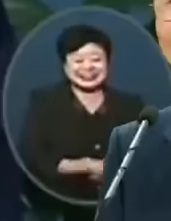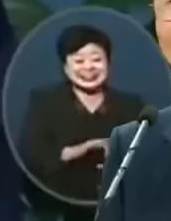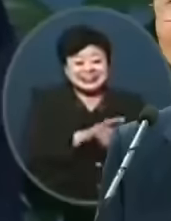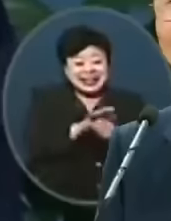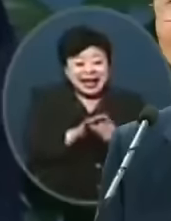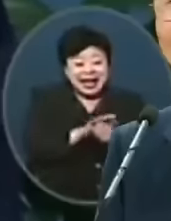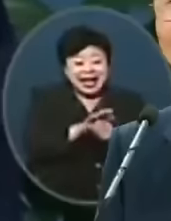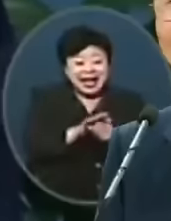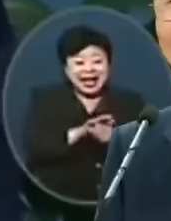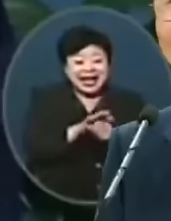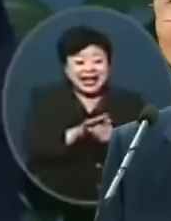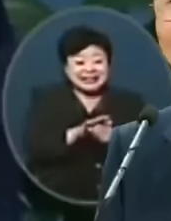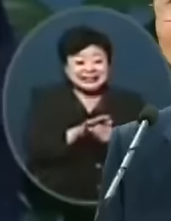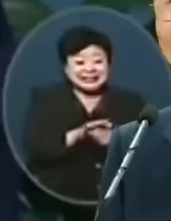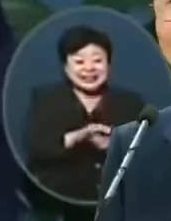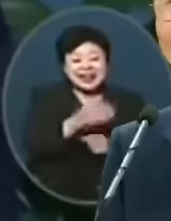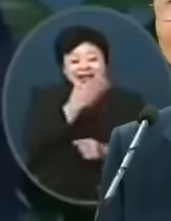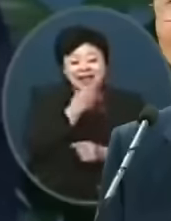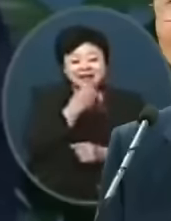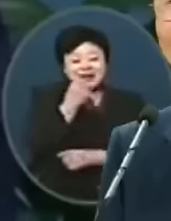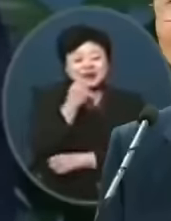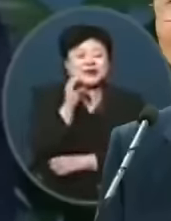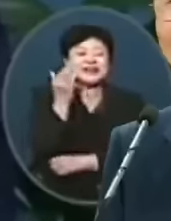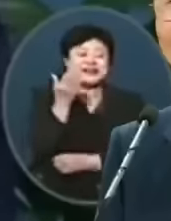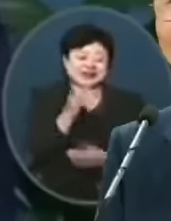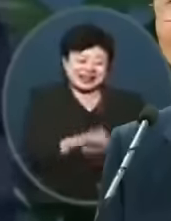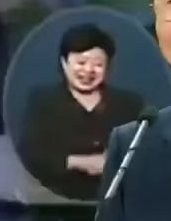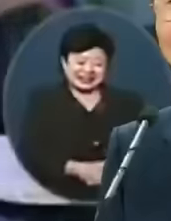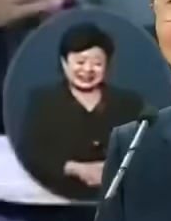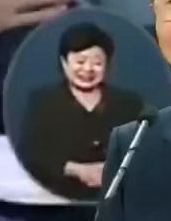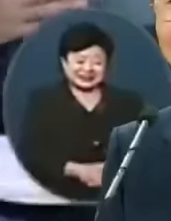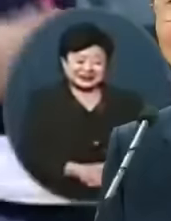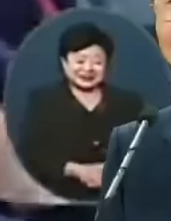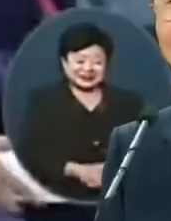사랑은 행복의 근원이 되시는 것입니다.